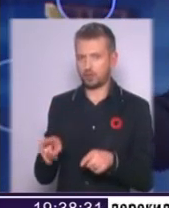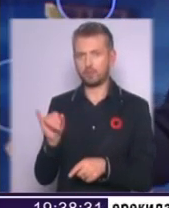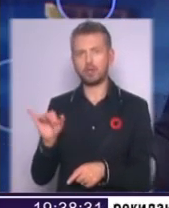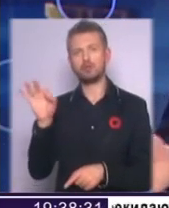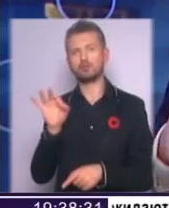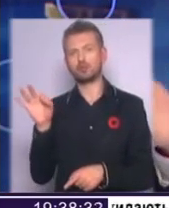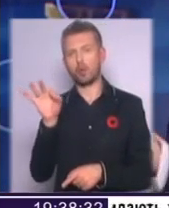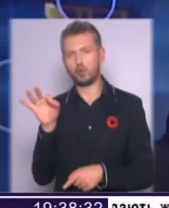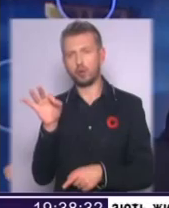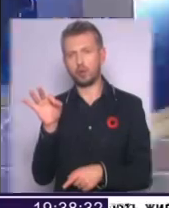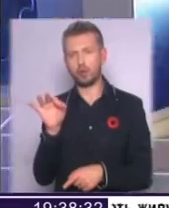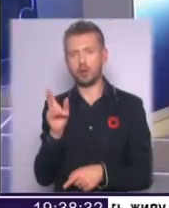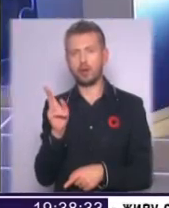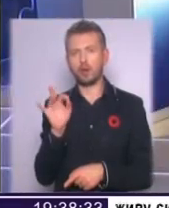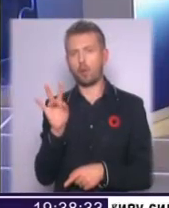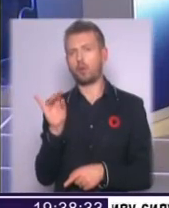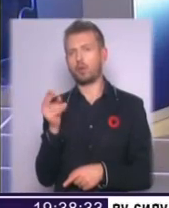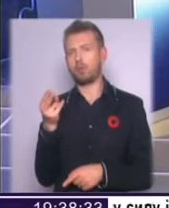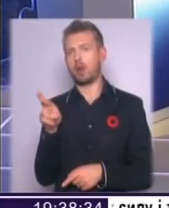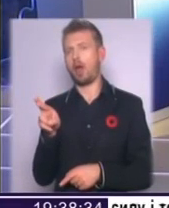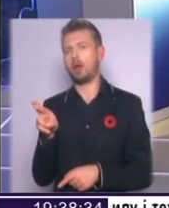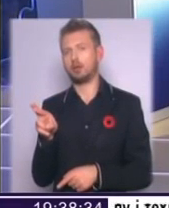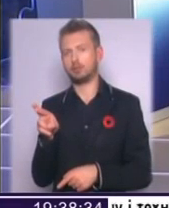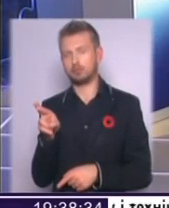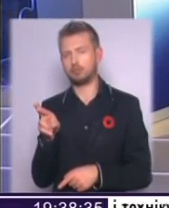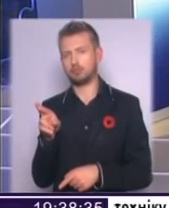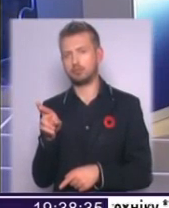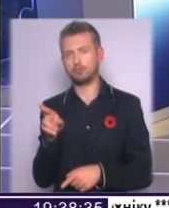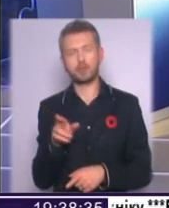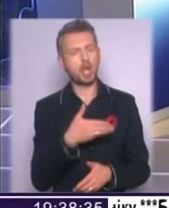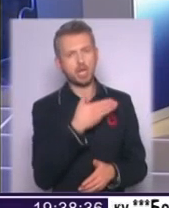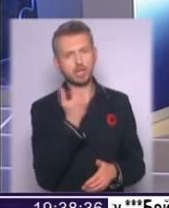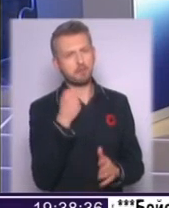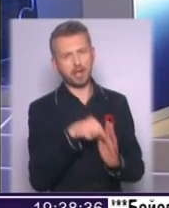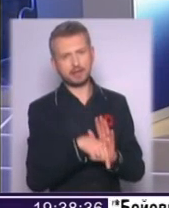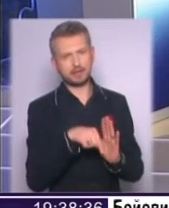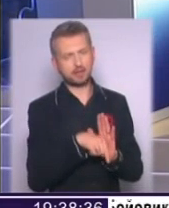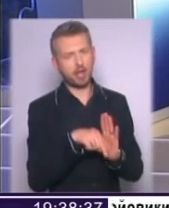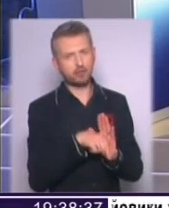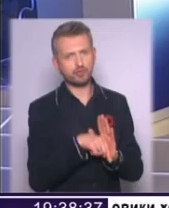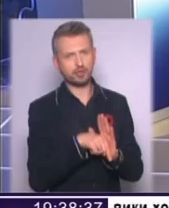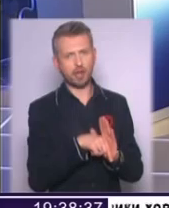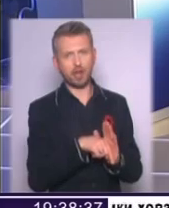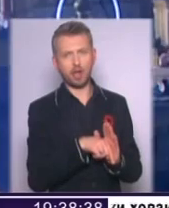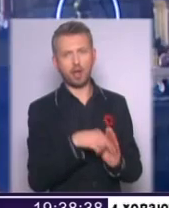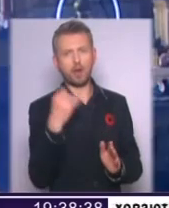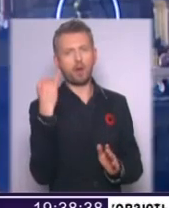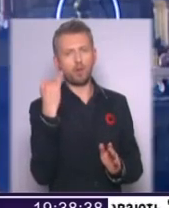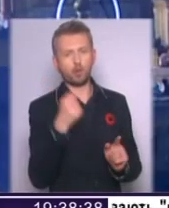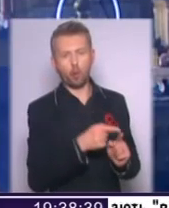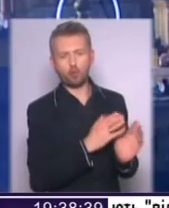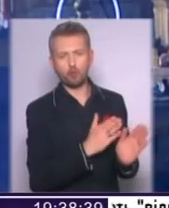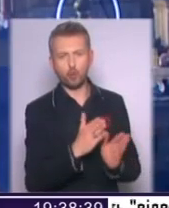от, конопля, ви ще, знаєте, немає згадайте... Немає значення хронологія